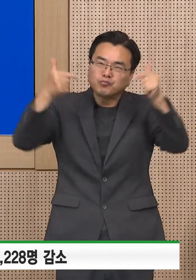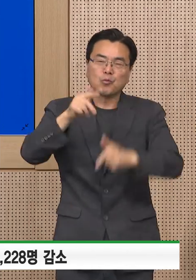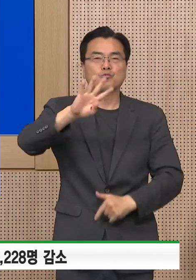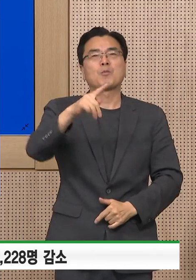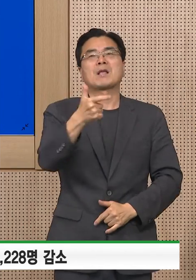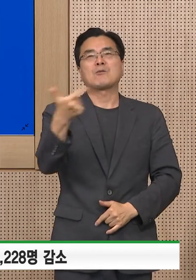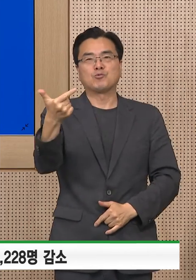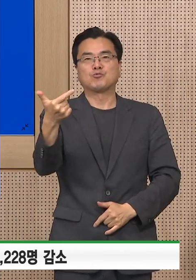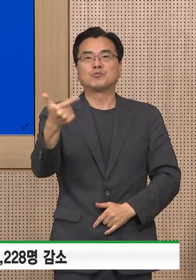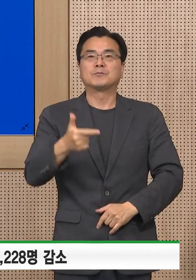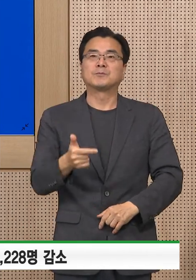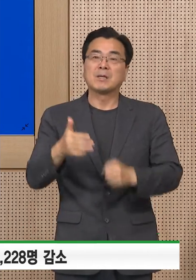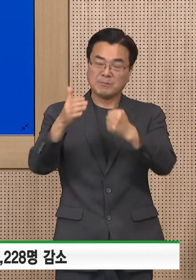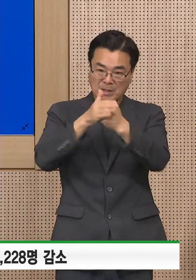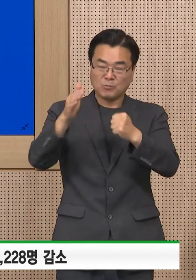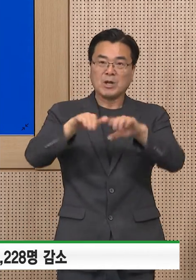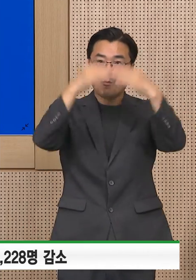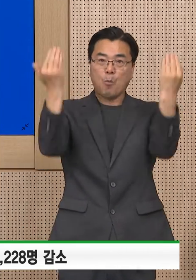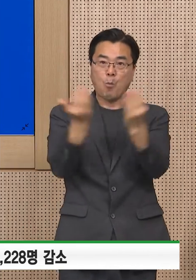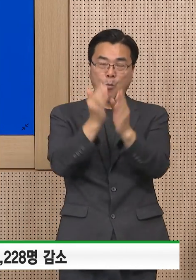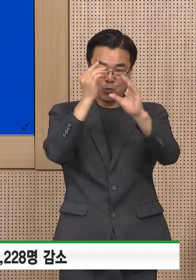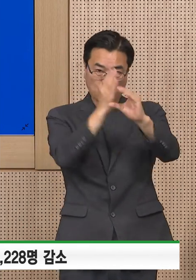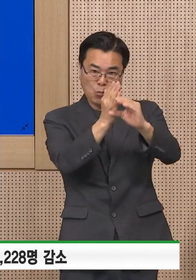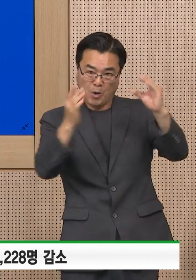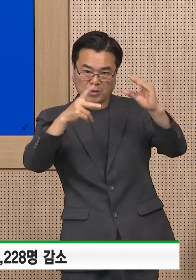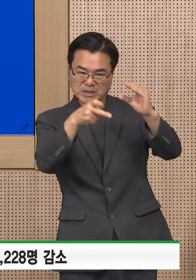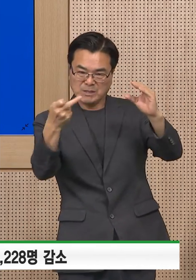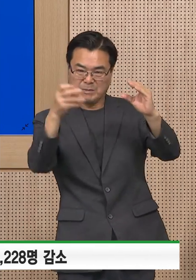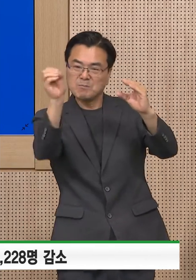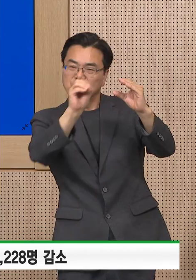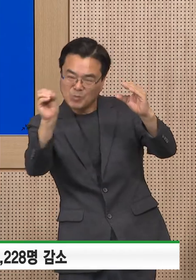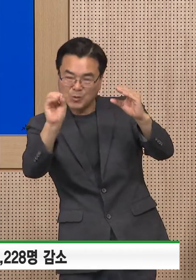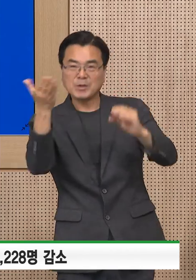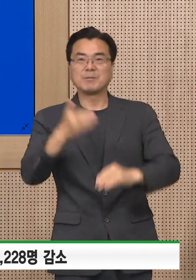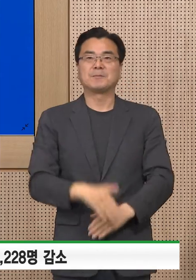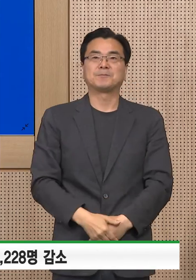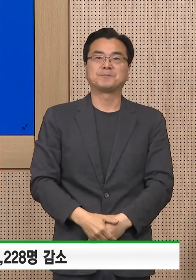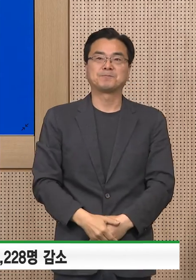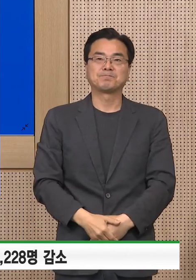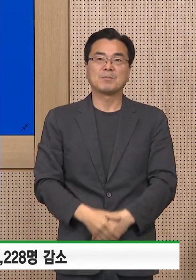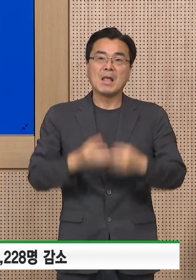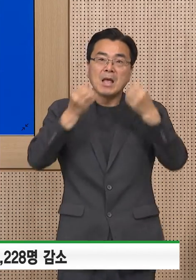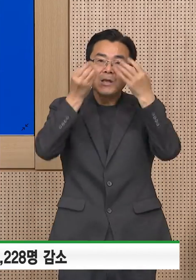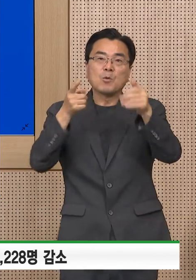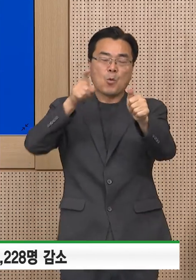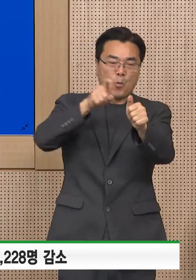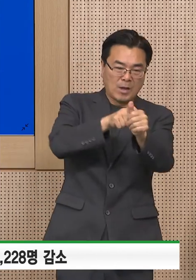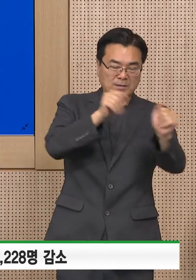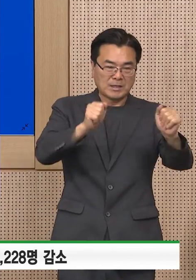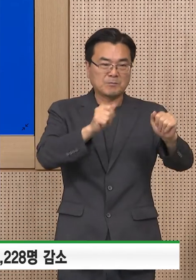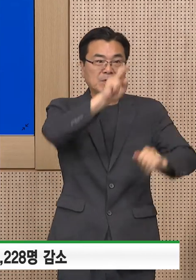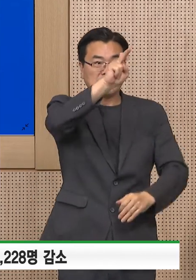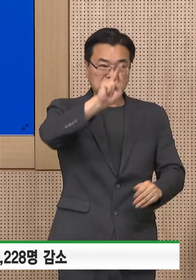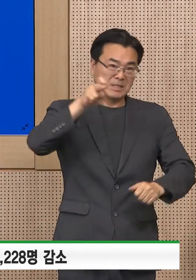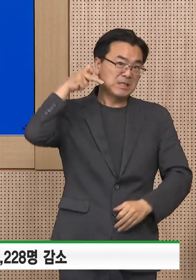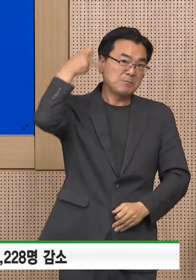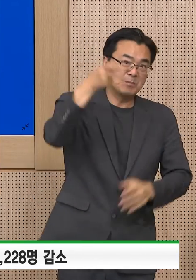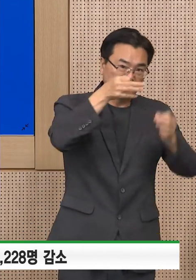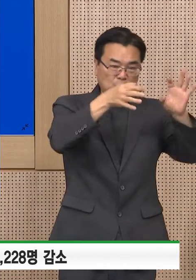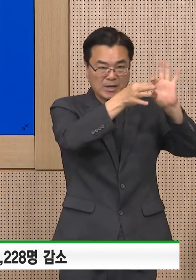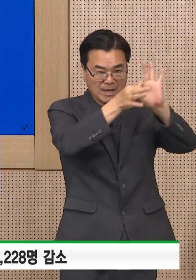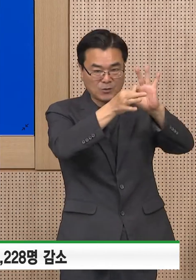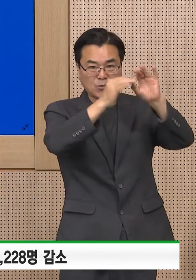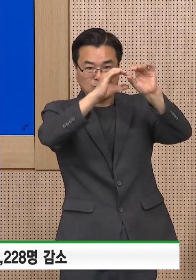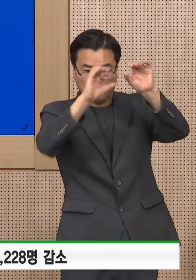감소하였습니다. 전체 확진자의 12% 수준입니다. 도내 주간 신규 확진자는 12주 연속 계속해서 감소하고